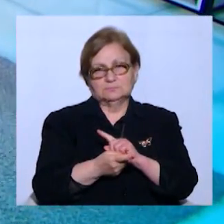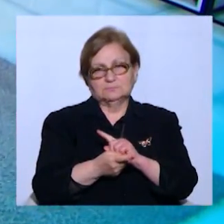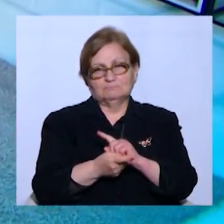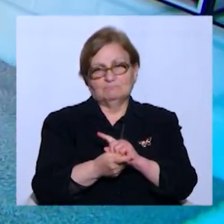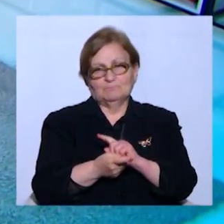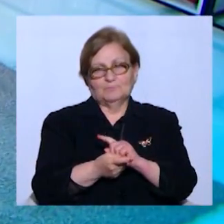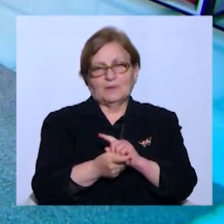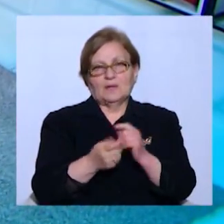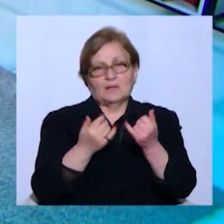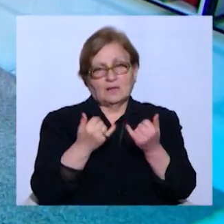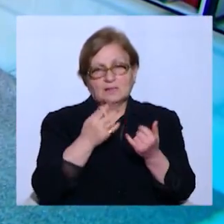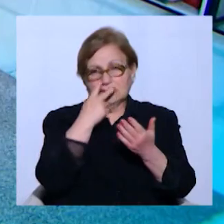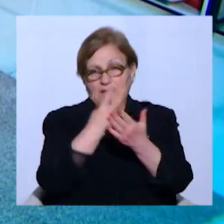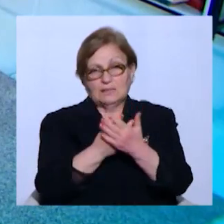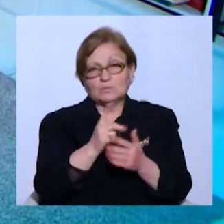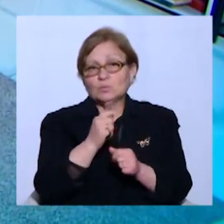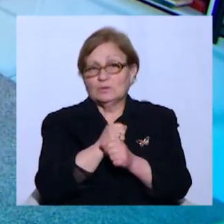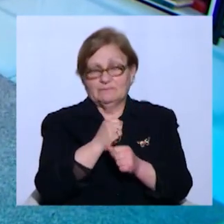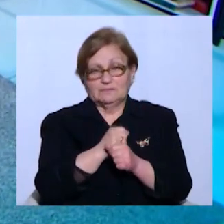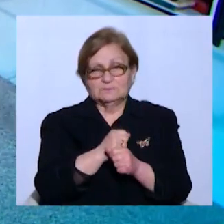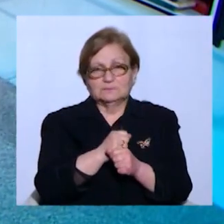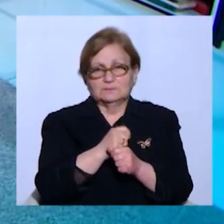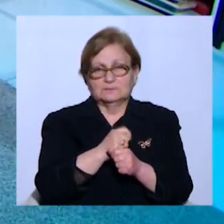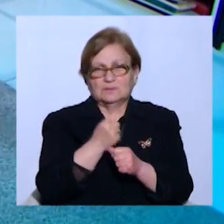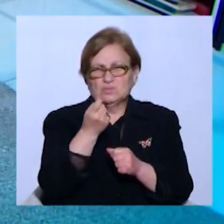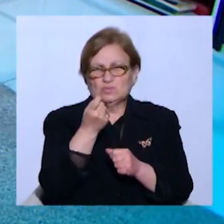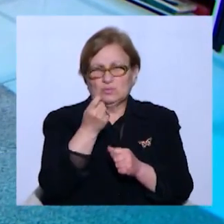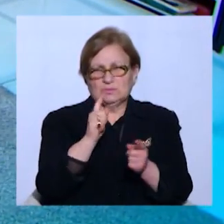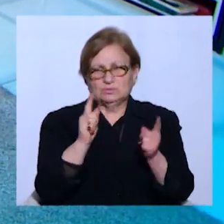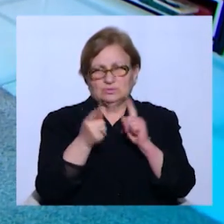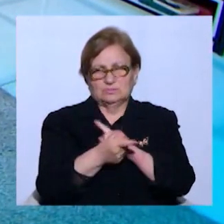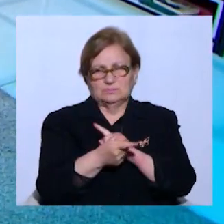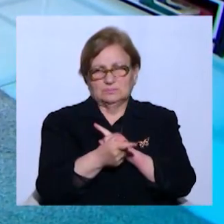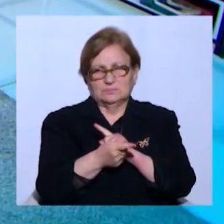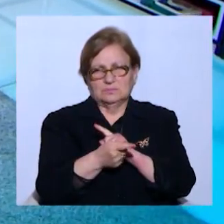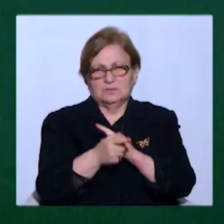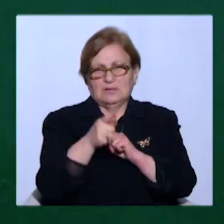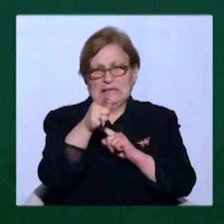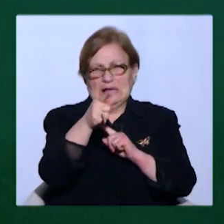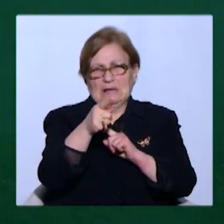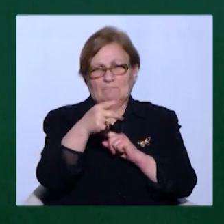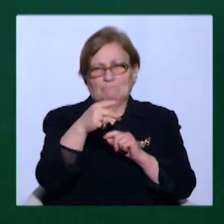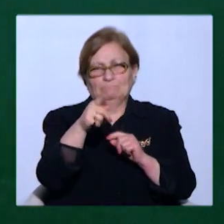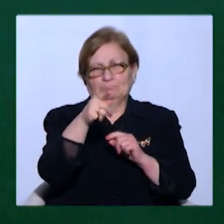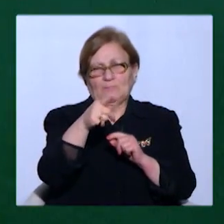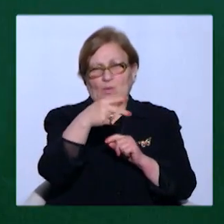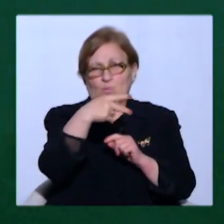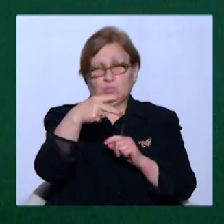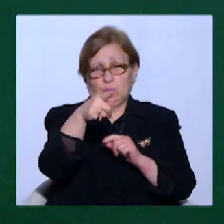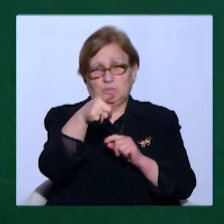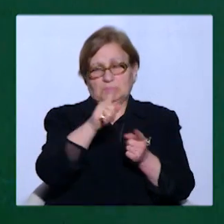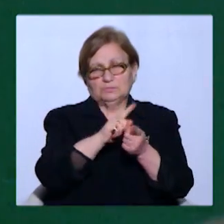აი ასე გავაკეთოთ. მოდით. ცოტას შევცვლი თვითონ უტოლობასაც და მეორე წესსაც გეტყვით